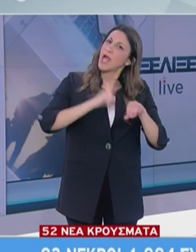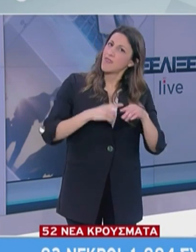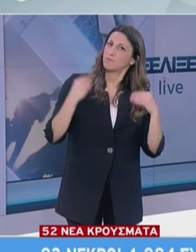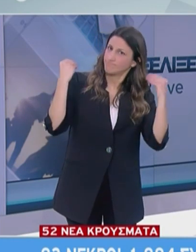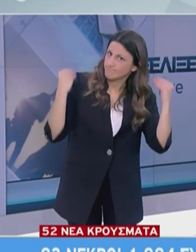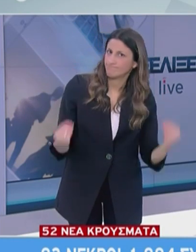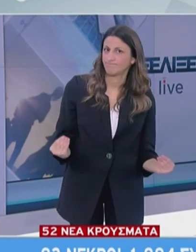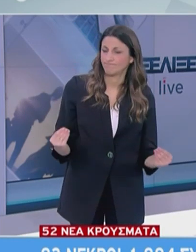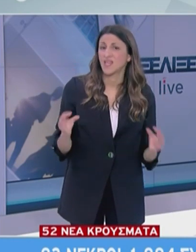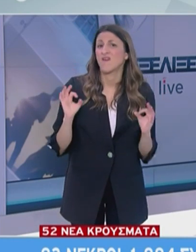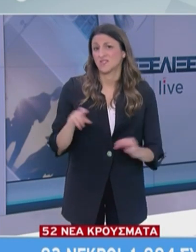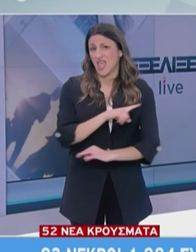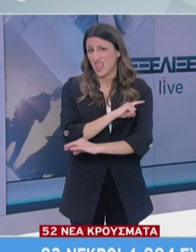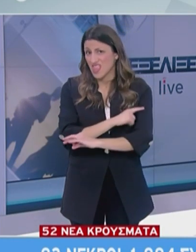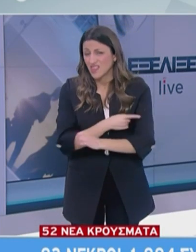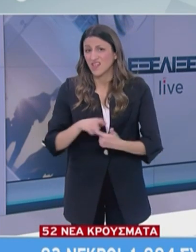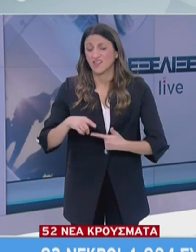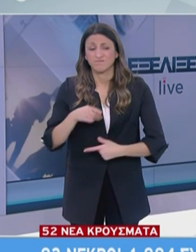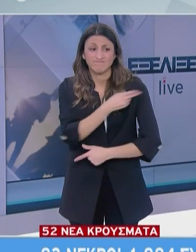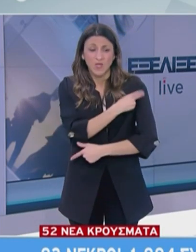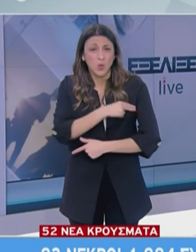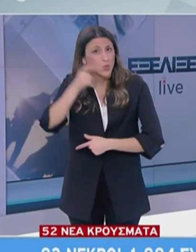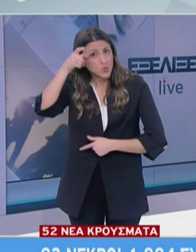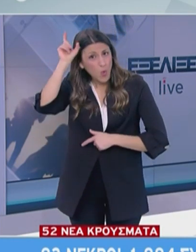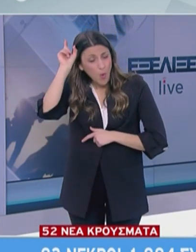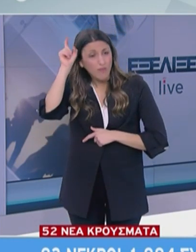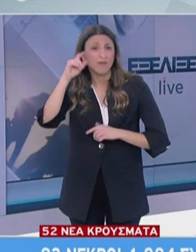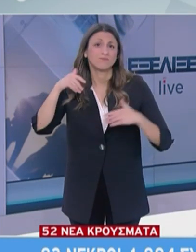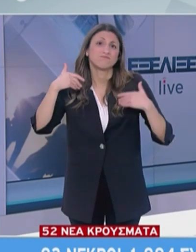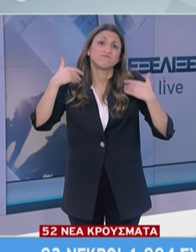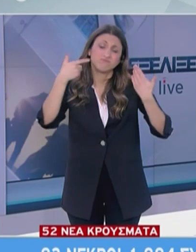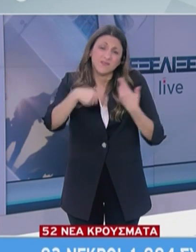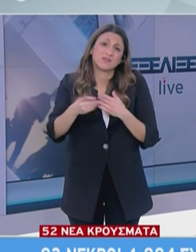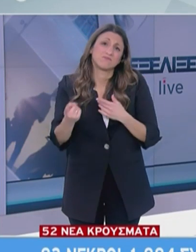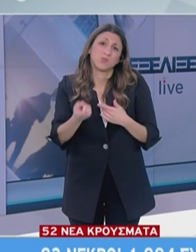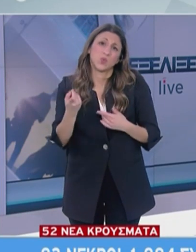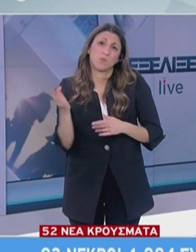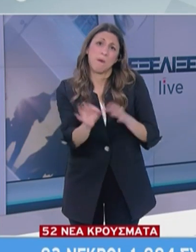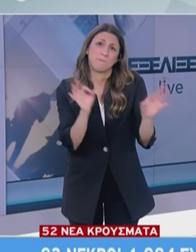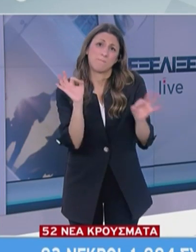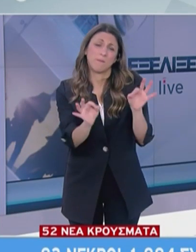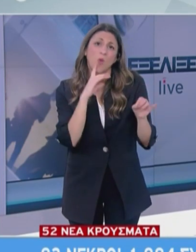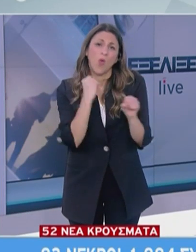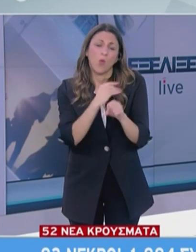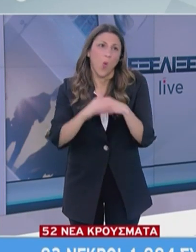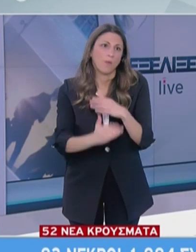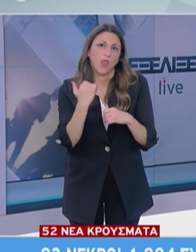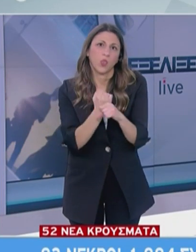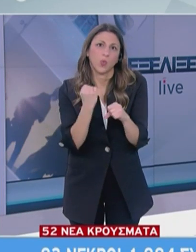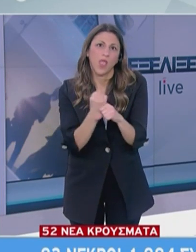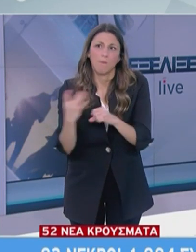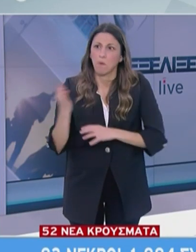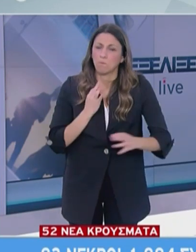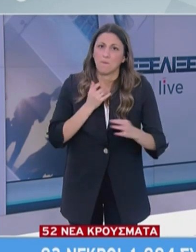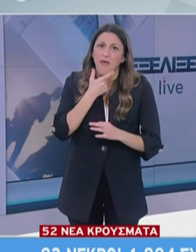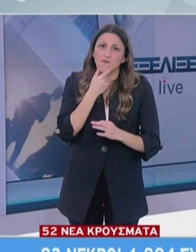σας είπα και χθες, είναι άνθρωποι που είναι στην πρώτη γραμμή, εκτίθενται συνέχεια, αναμένονται κρούσματα σε αυτούς. Γι' αυτό και είναι πολύ σημαντικό